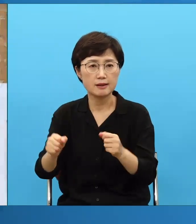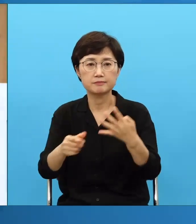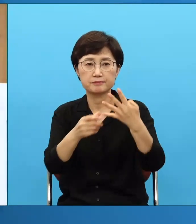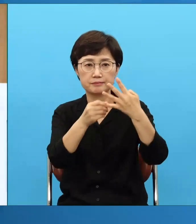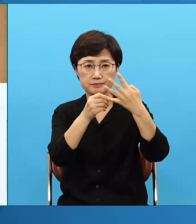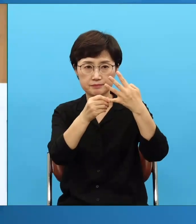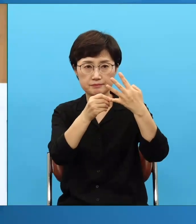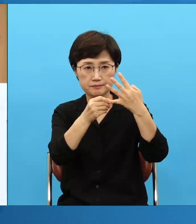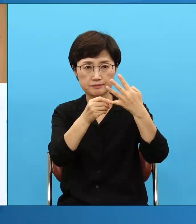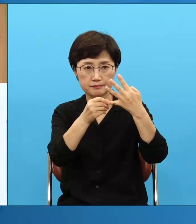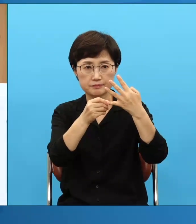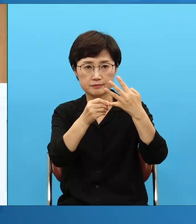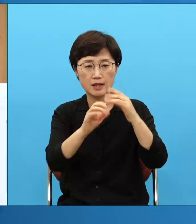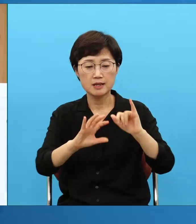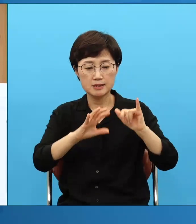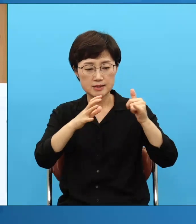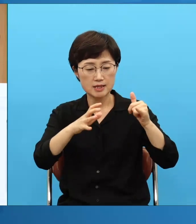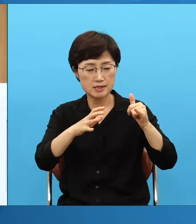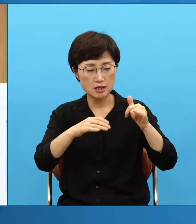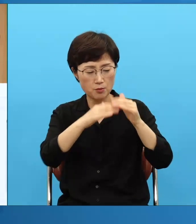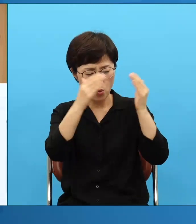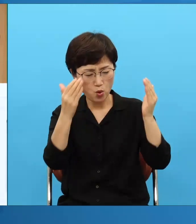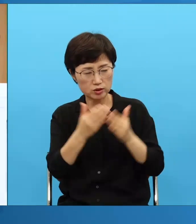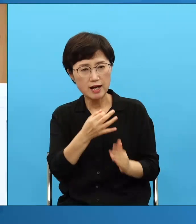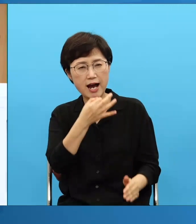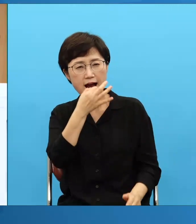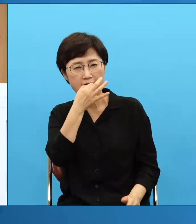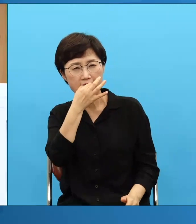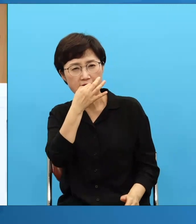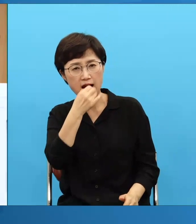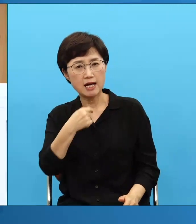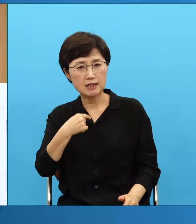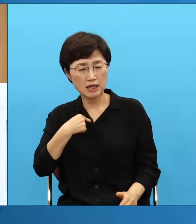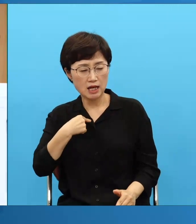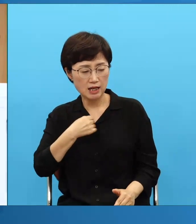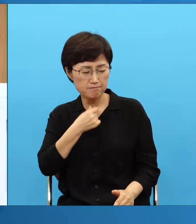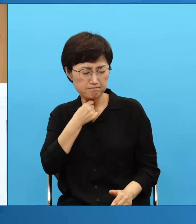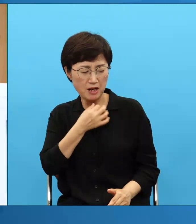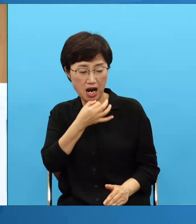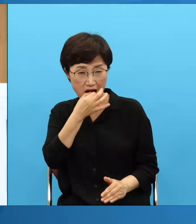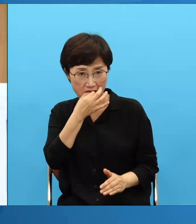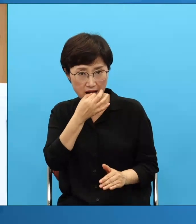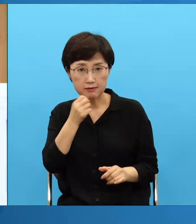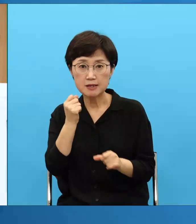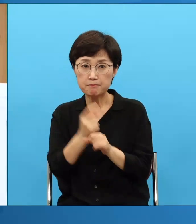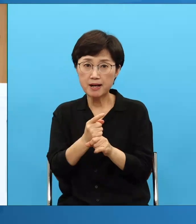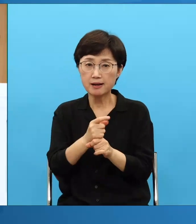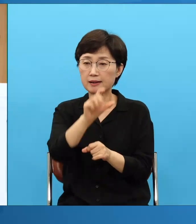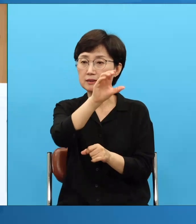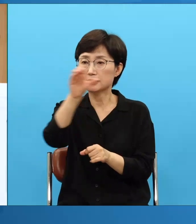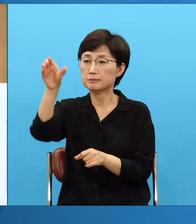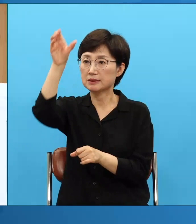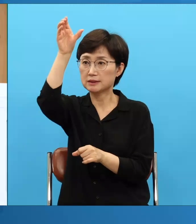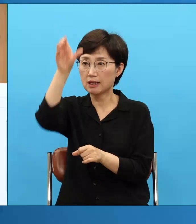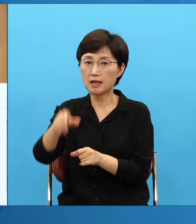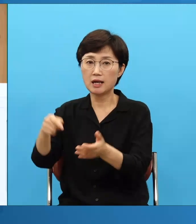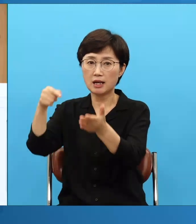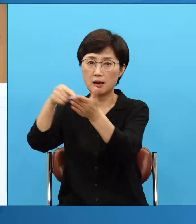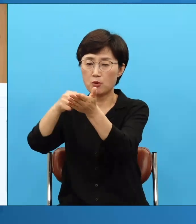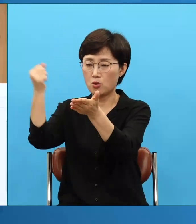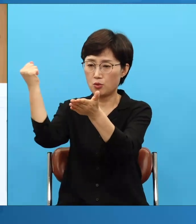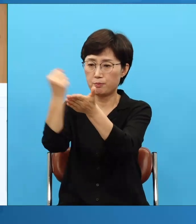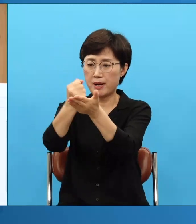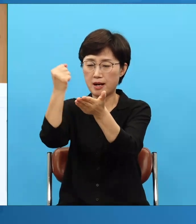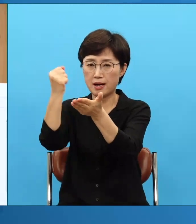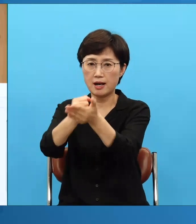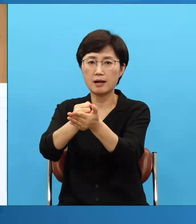4절입니다 Verse 4. 세상 모든 욕망과 나의 모든 욕망 십자가의 힘이